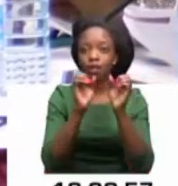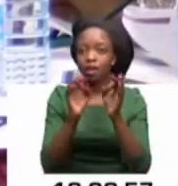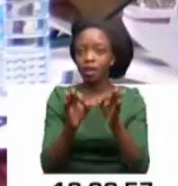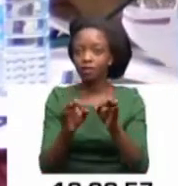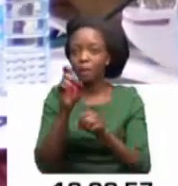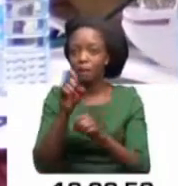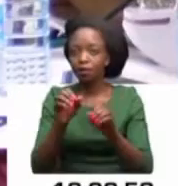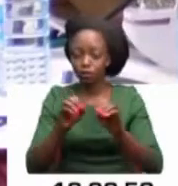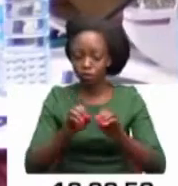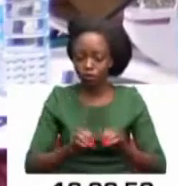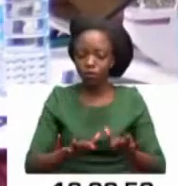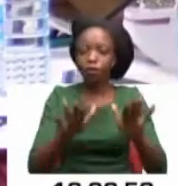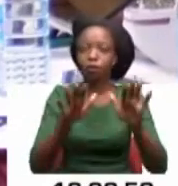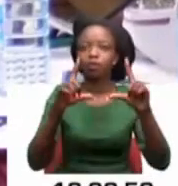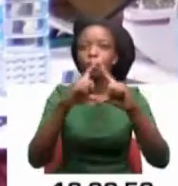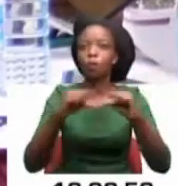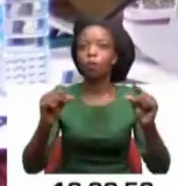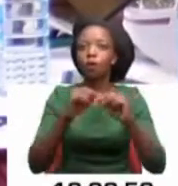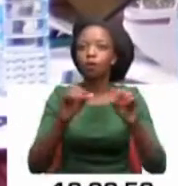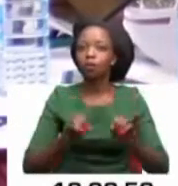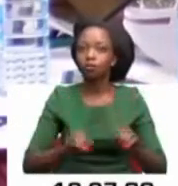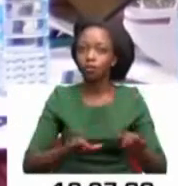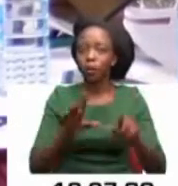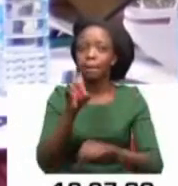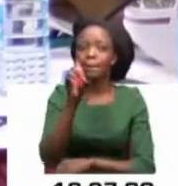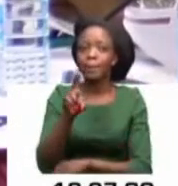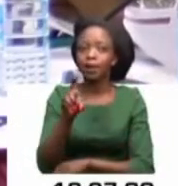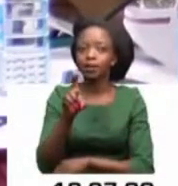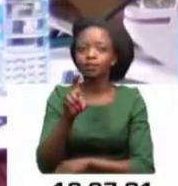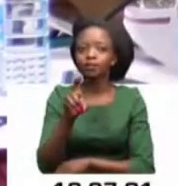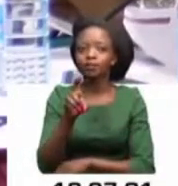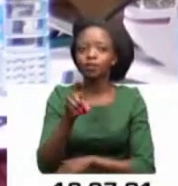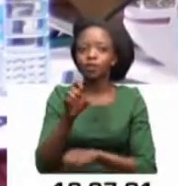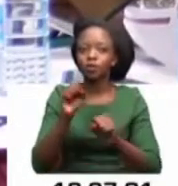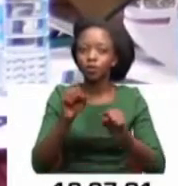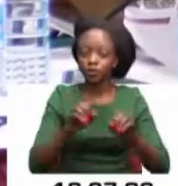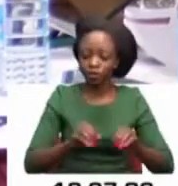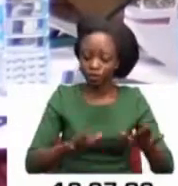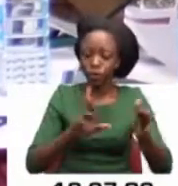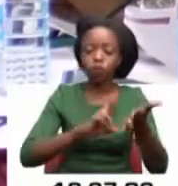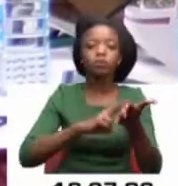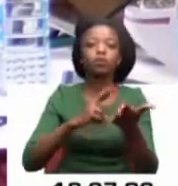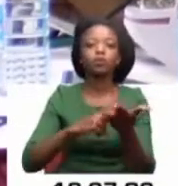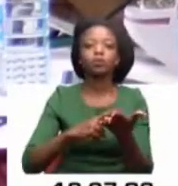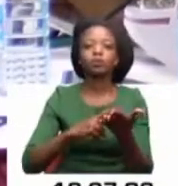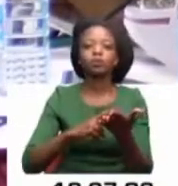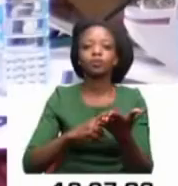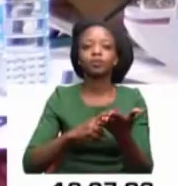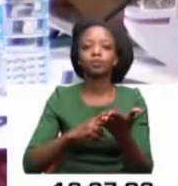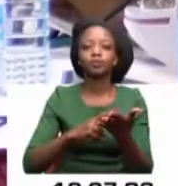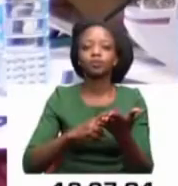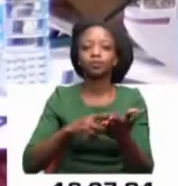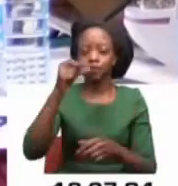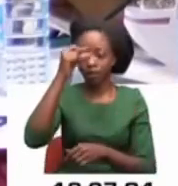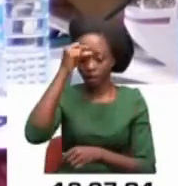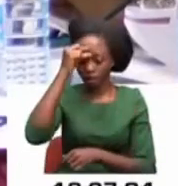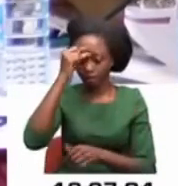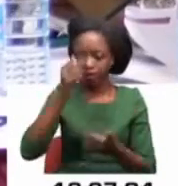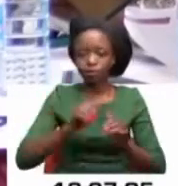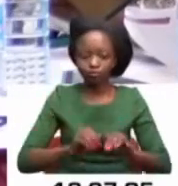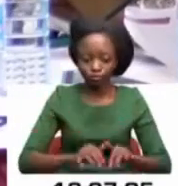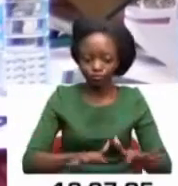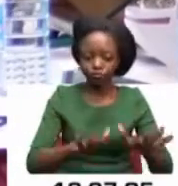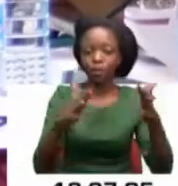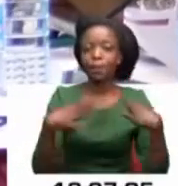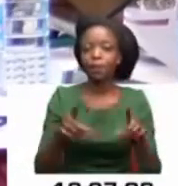to devolve, then the word devolve means you go downwards. So we devolve resources and governance down to the people, to